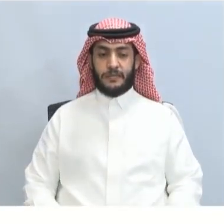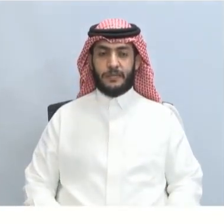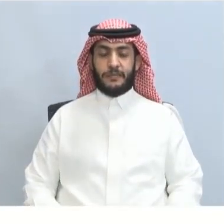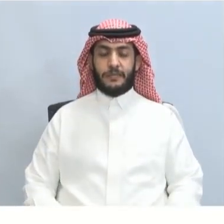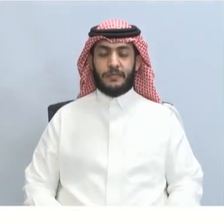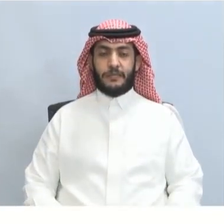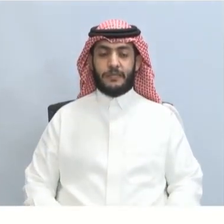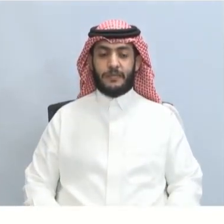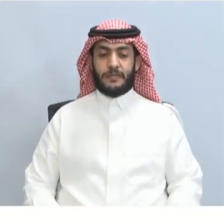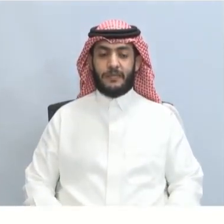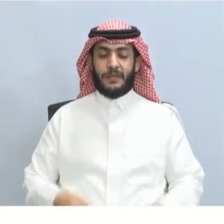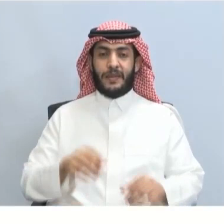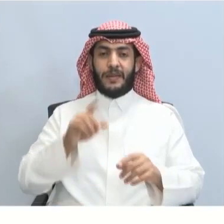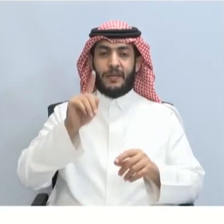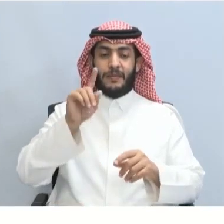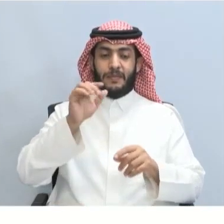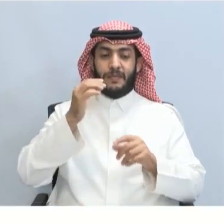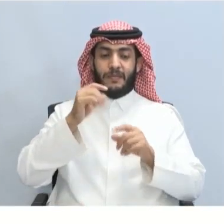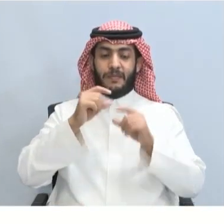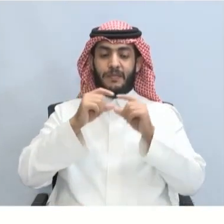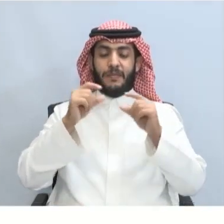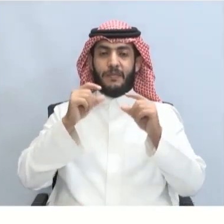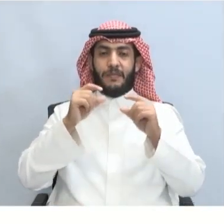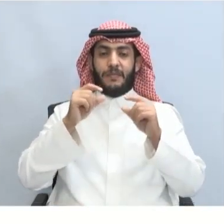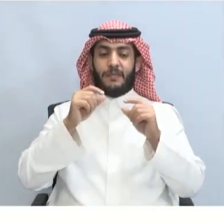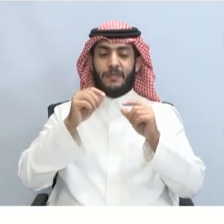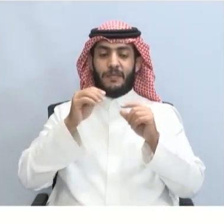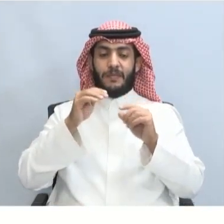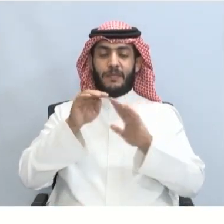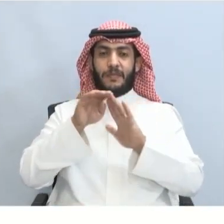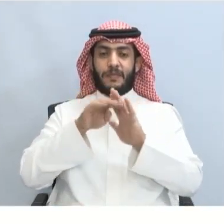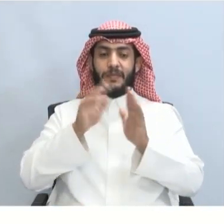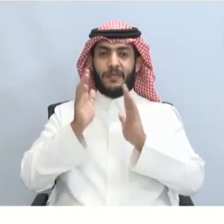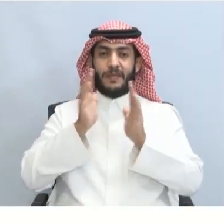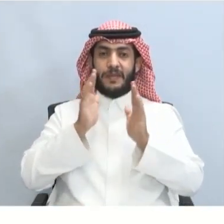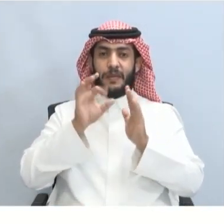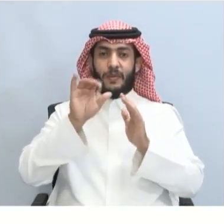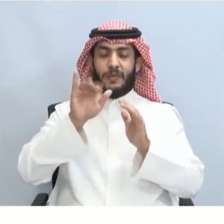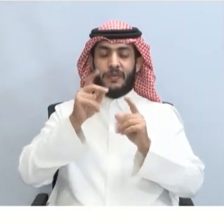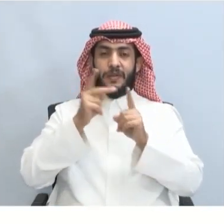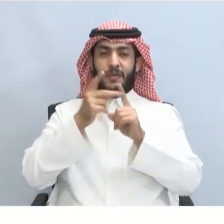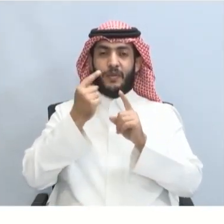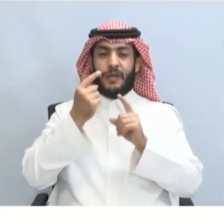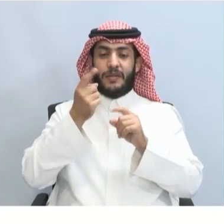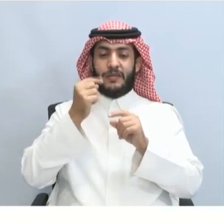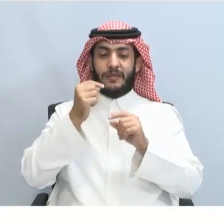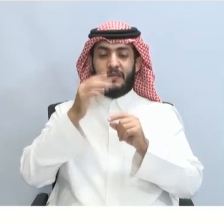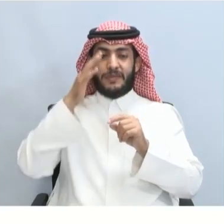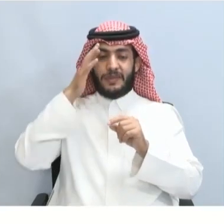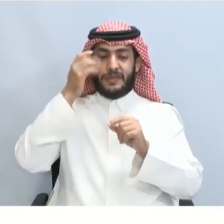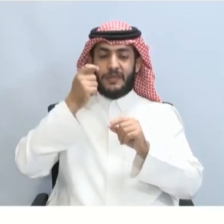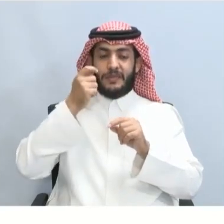هنا داخل البدي وضعنا ما بين وسم اتش1 السلام